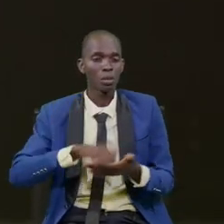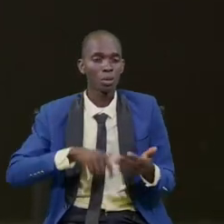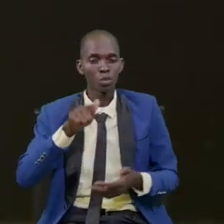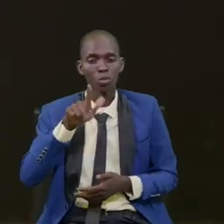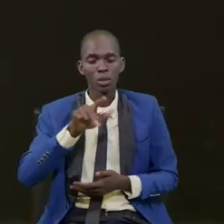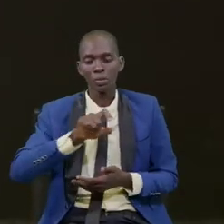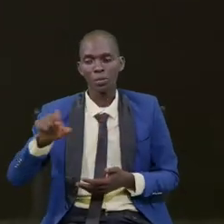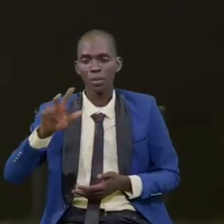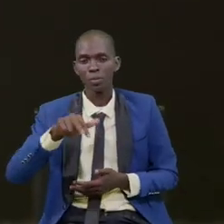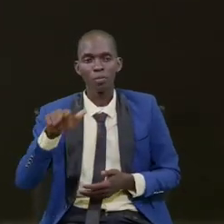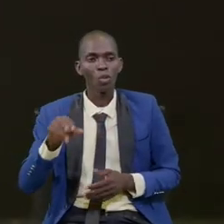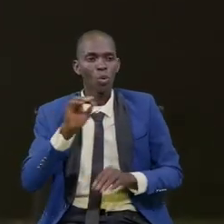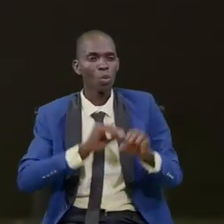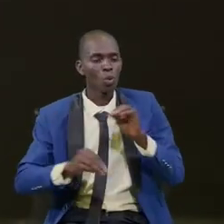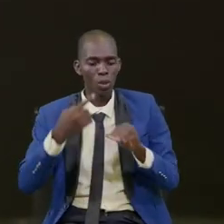23,